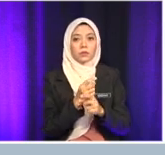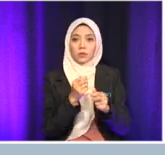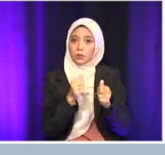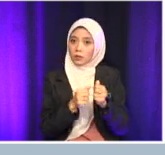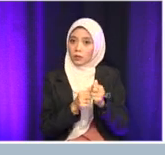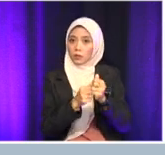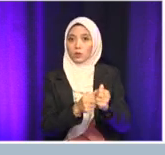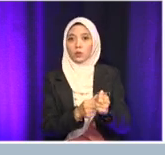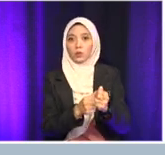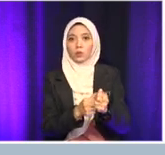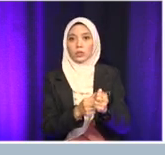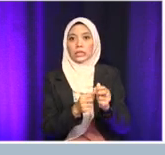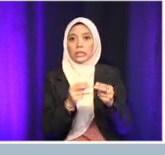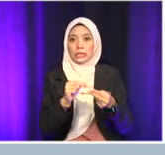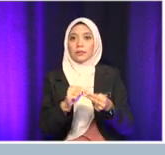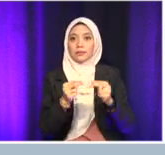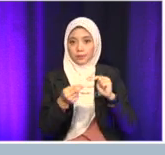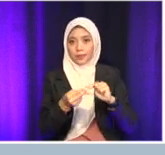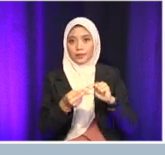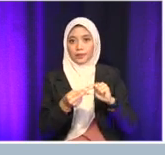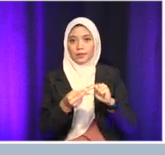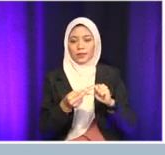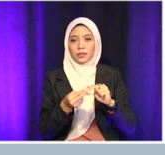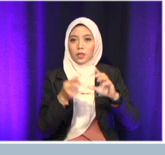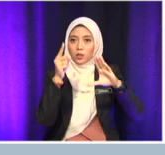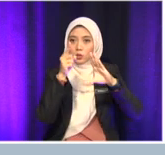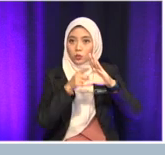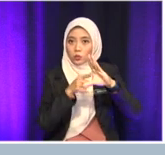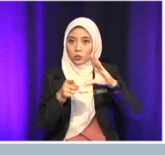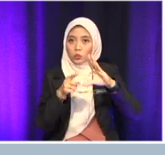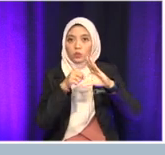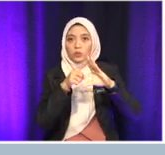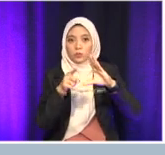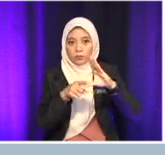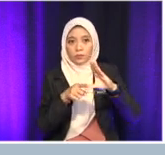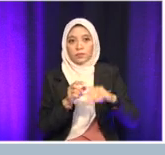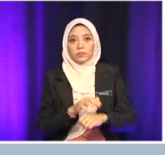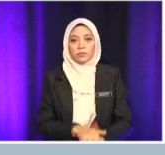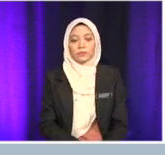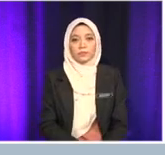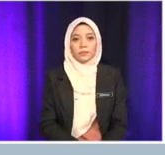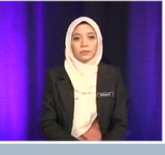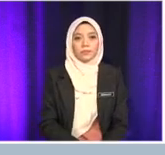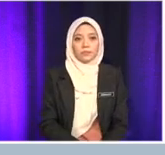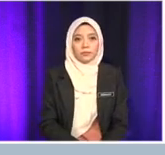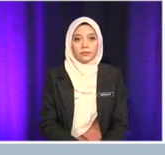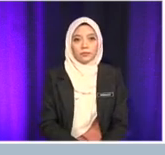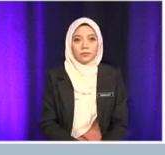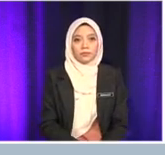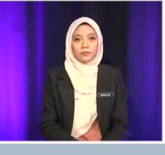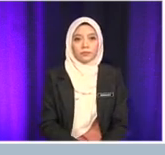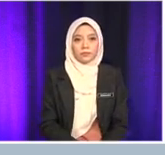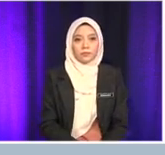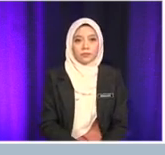kalaulah kita buat garis yang tadi tak 90° maka kita akan hilang maka Di Sini oke yang kedua oke